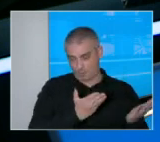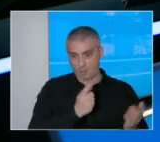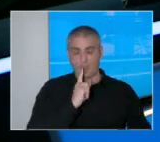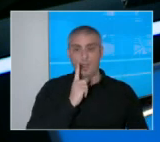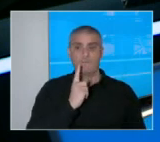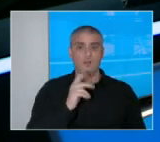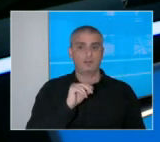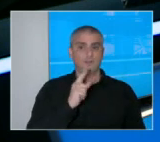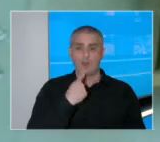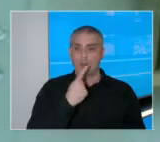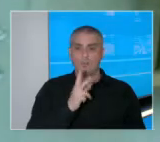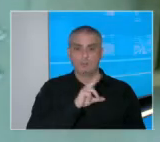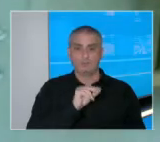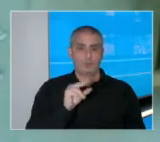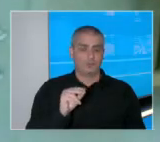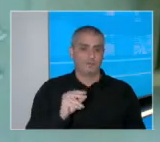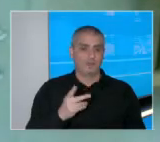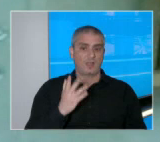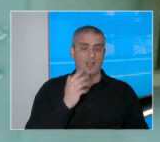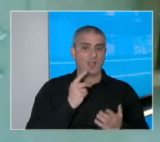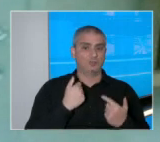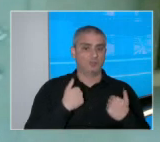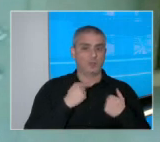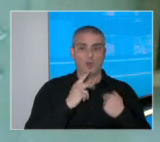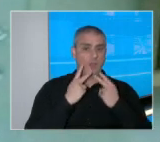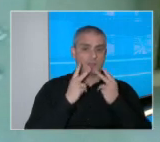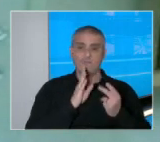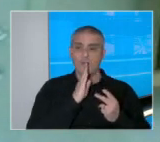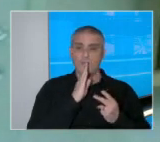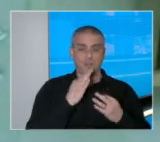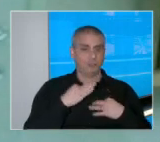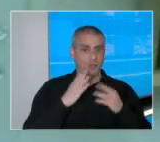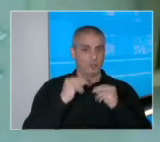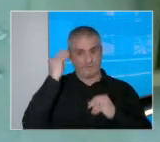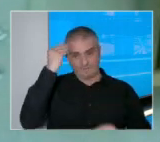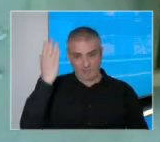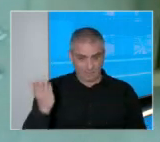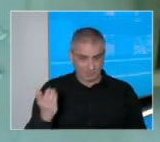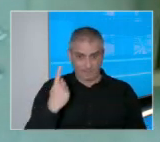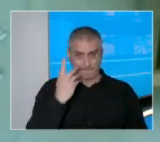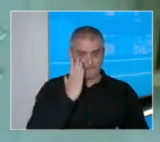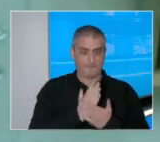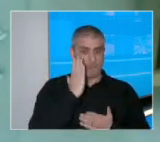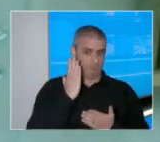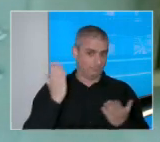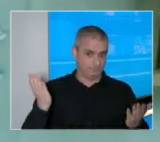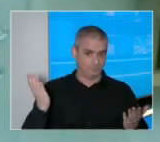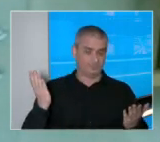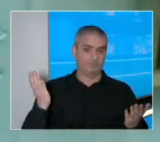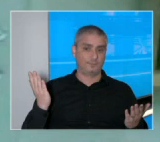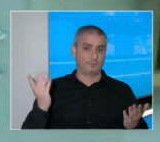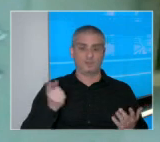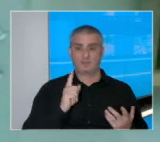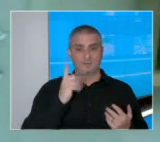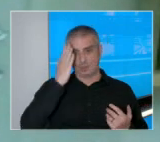אבל צריך לומר באותה נשימה, שעד שאנחנו לא נפתור את הבעיה שלנו עם הפלסטינים, אחת ולתמיד,